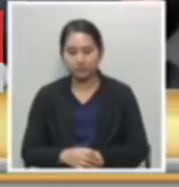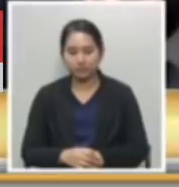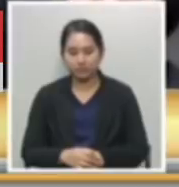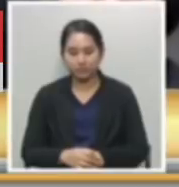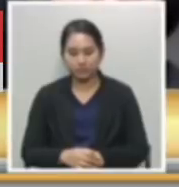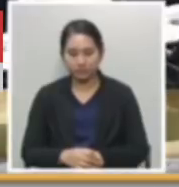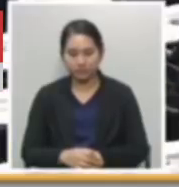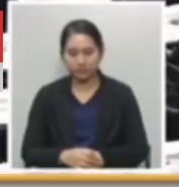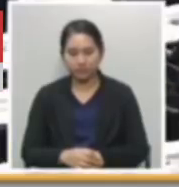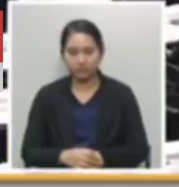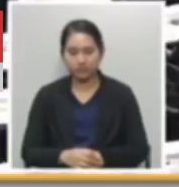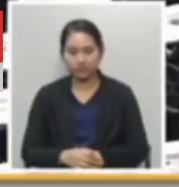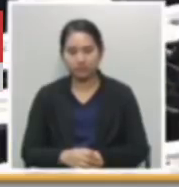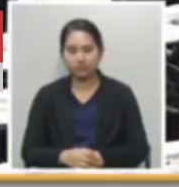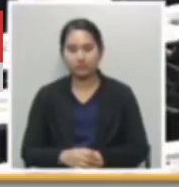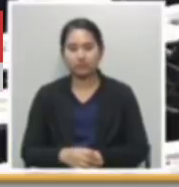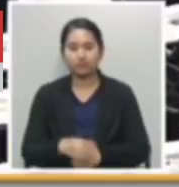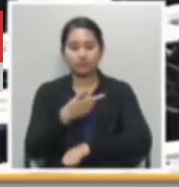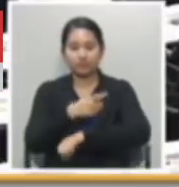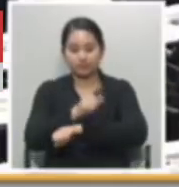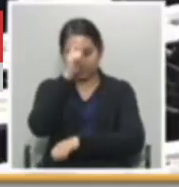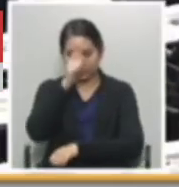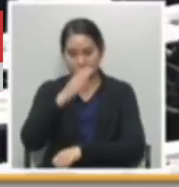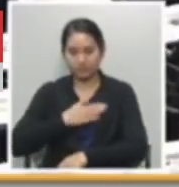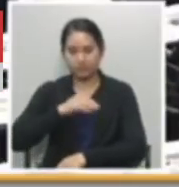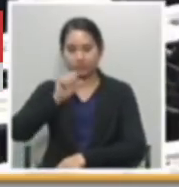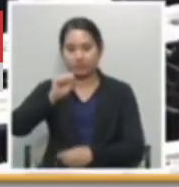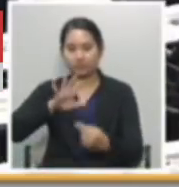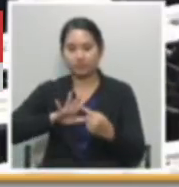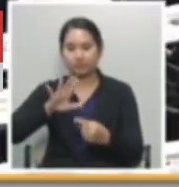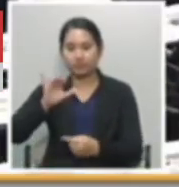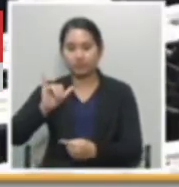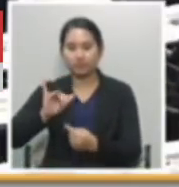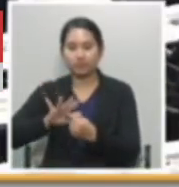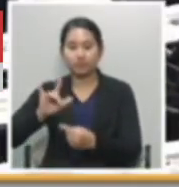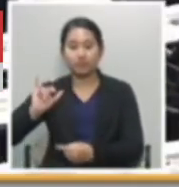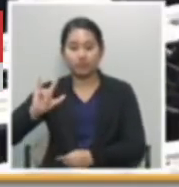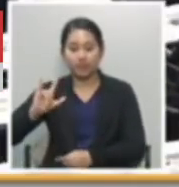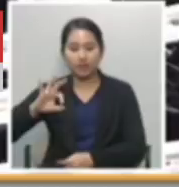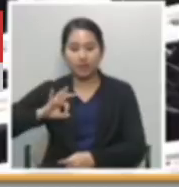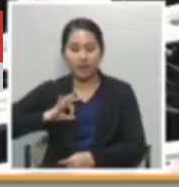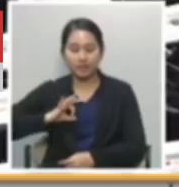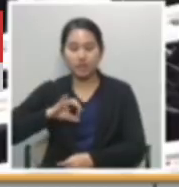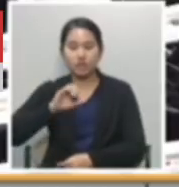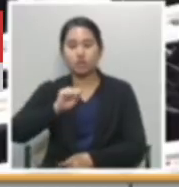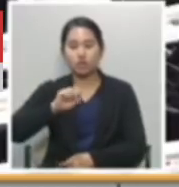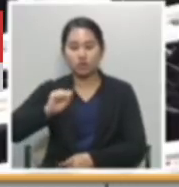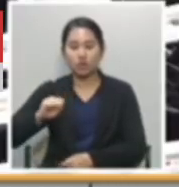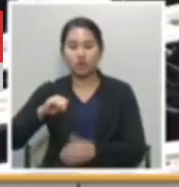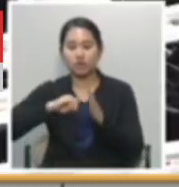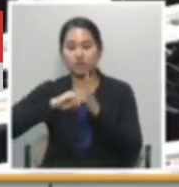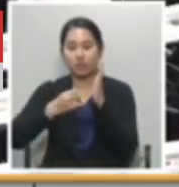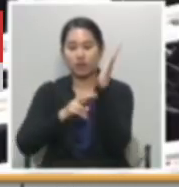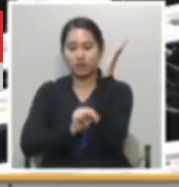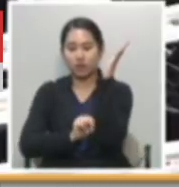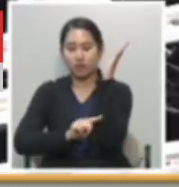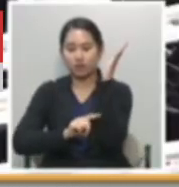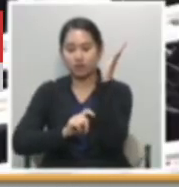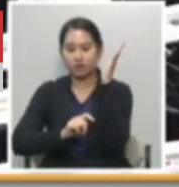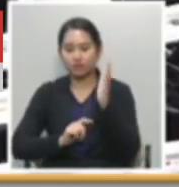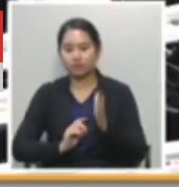กราบเรียนท่านประธานสภาที่เคารพกับผมสายันยุติธรรมสมาชิกสภาผู้แทนราษฎรจังหวัดนครศรีธรรม